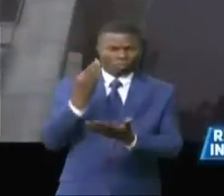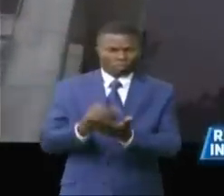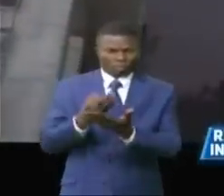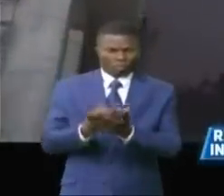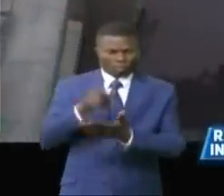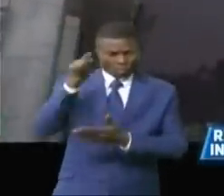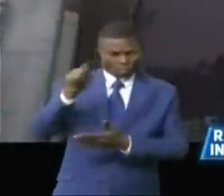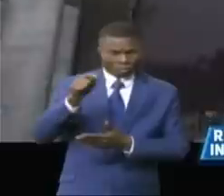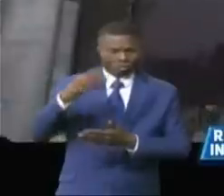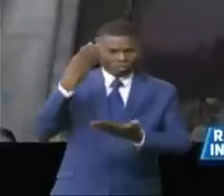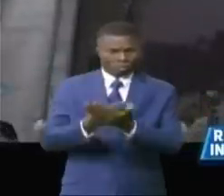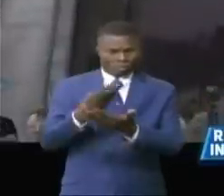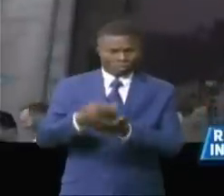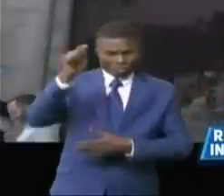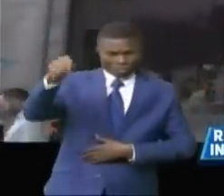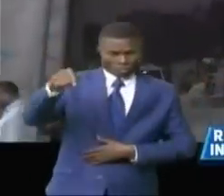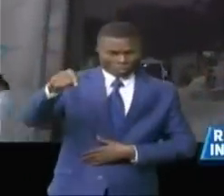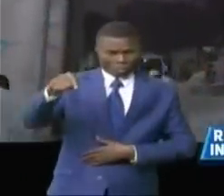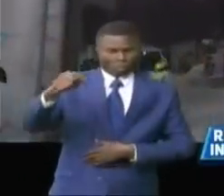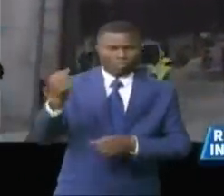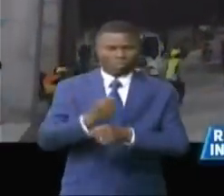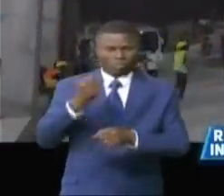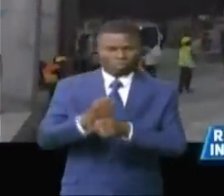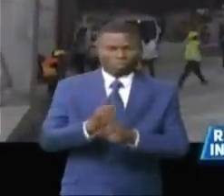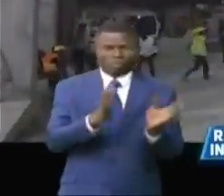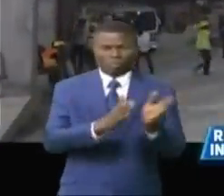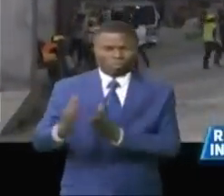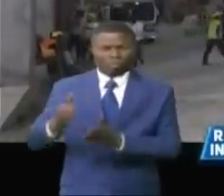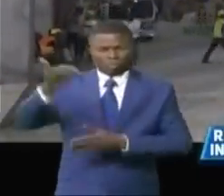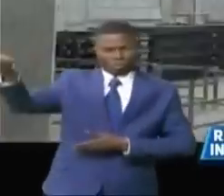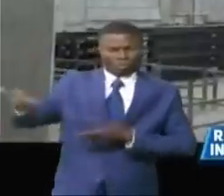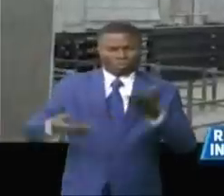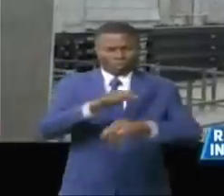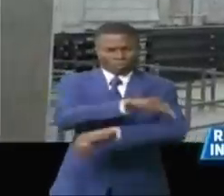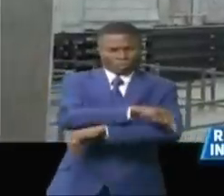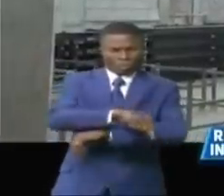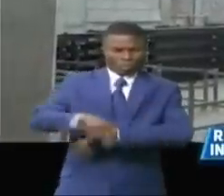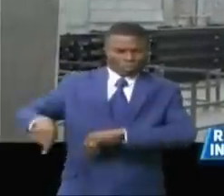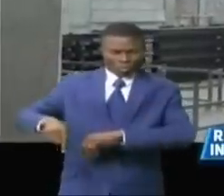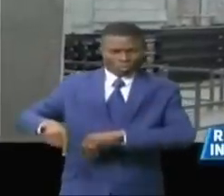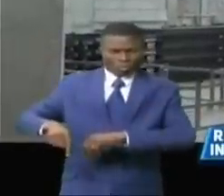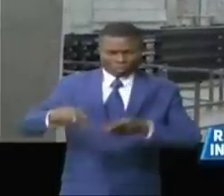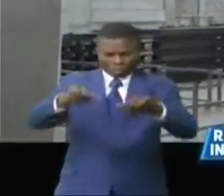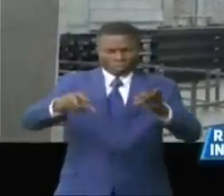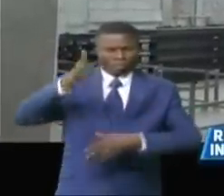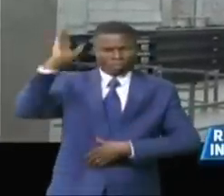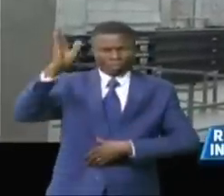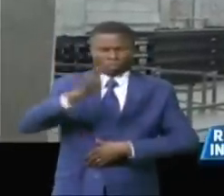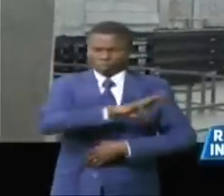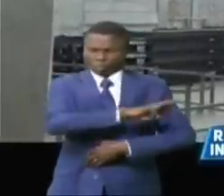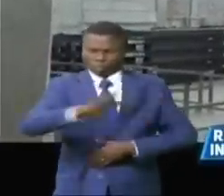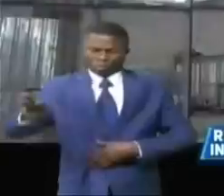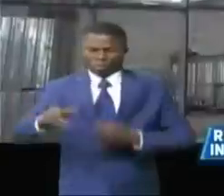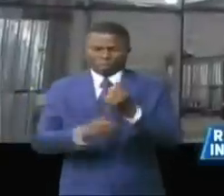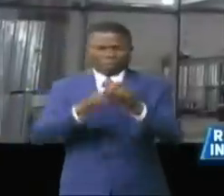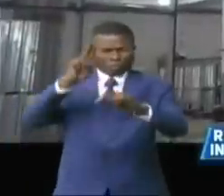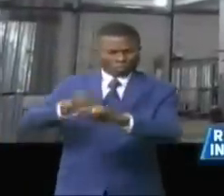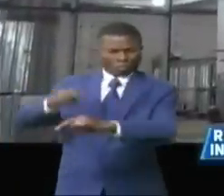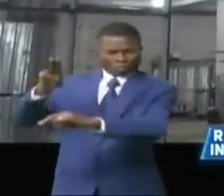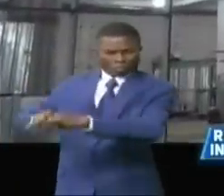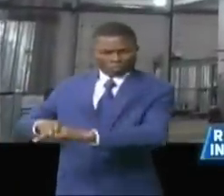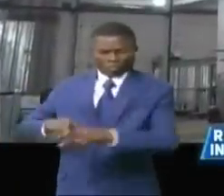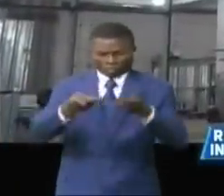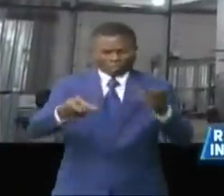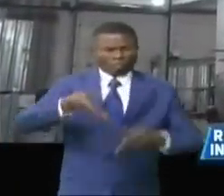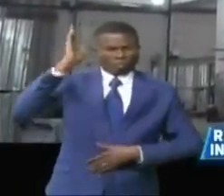et celui du Budget. Ces derniers sont également destinés à accueillir des bureaux, une salle de congrès de 3000 places, des salles de